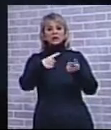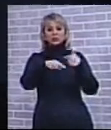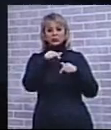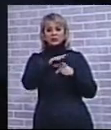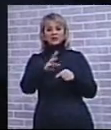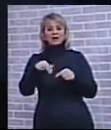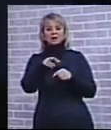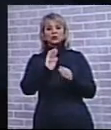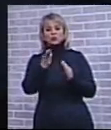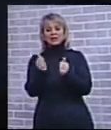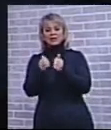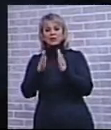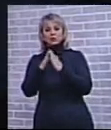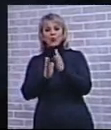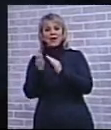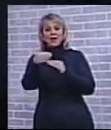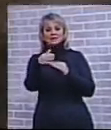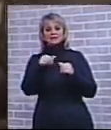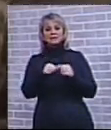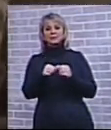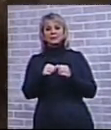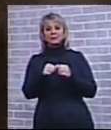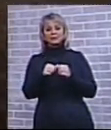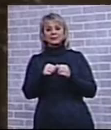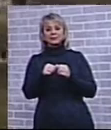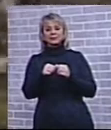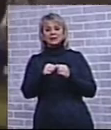не ходили. Там над домом только ходили люди.